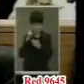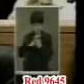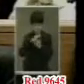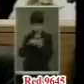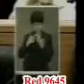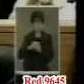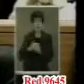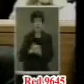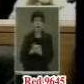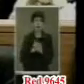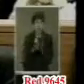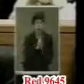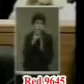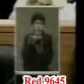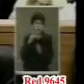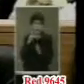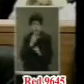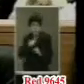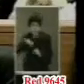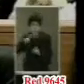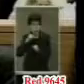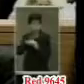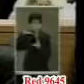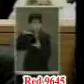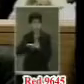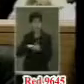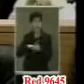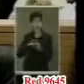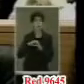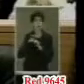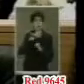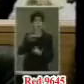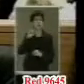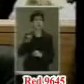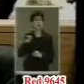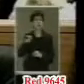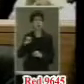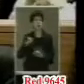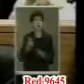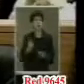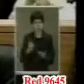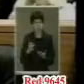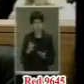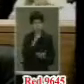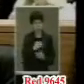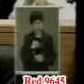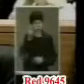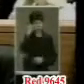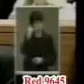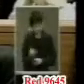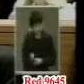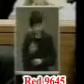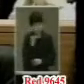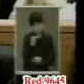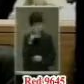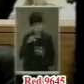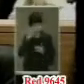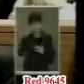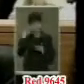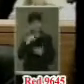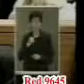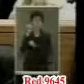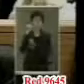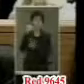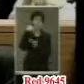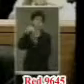รีบลาออกจากสนช.ก่อนแล้วก็ไปลงสมาชิกสภาผู้แทนราษฎรบางพรรคและเมื่อแพ้การเลือกตั้งก็ไปชุ